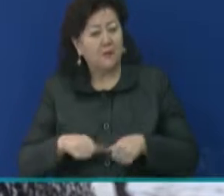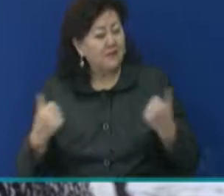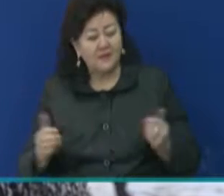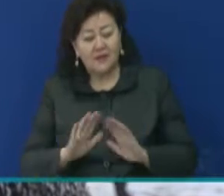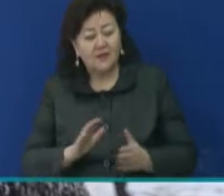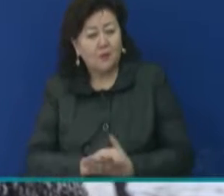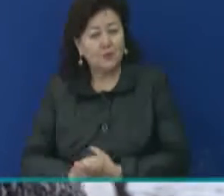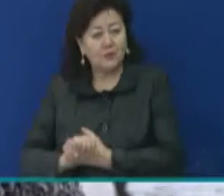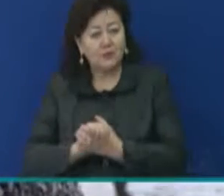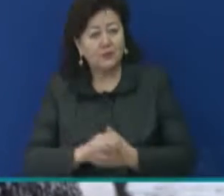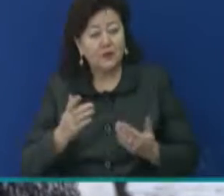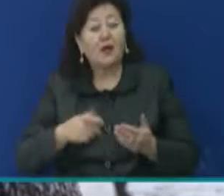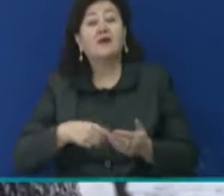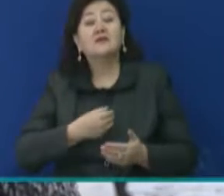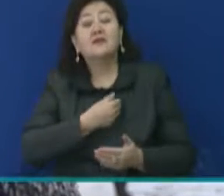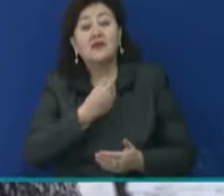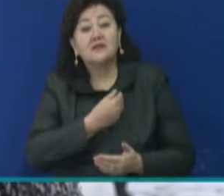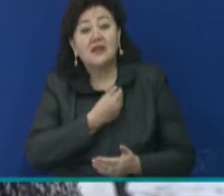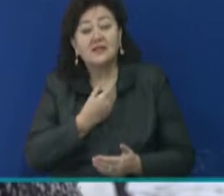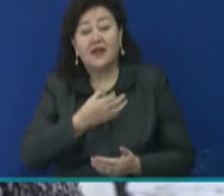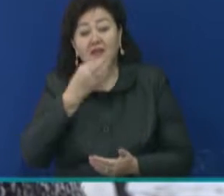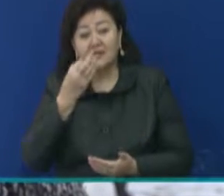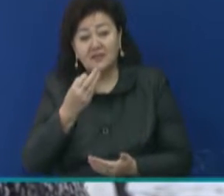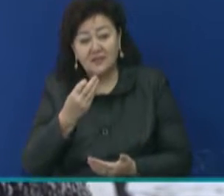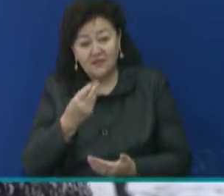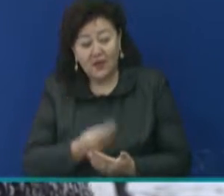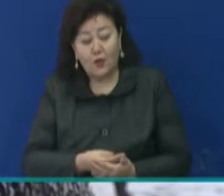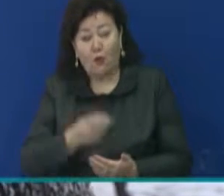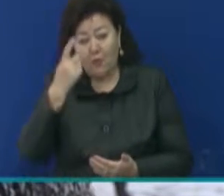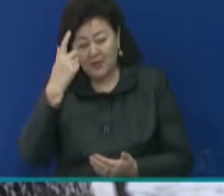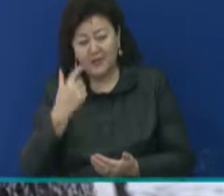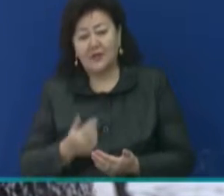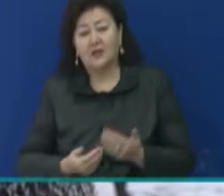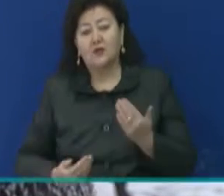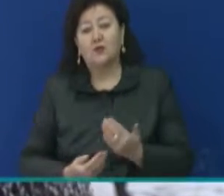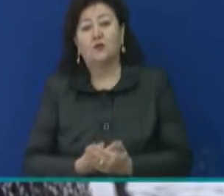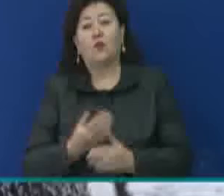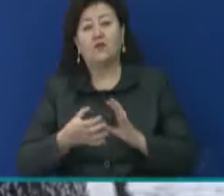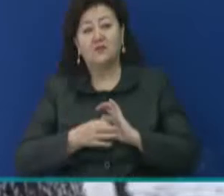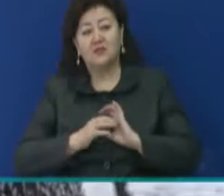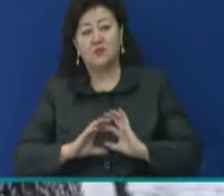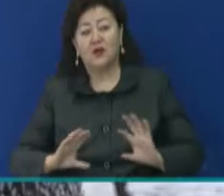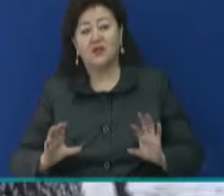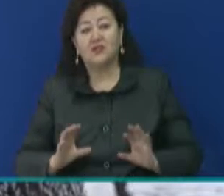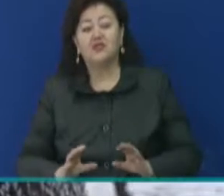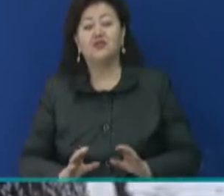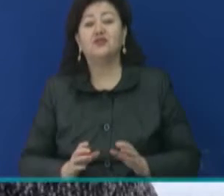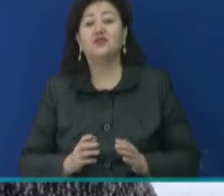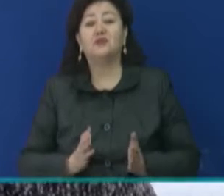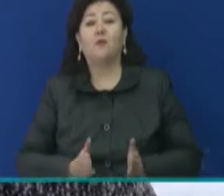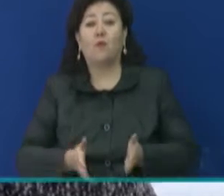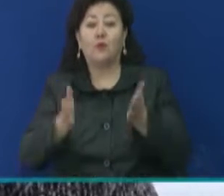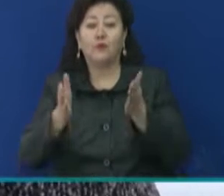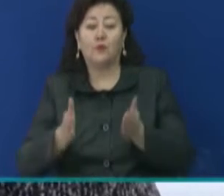определенные части выразить свое альтернативное мнение но демократичным и конституционным путем